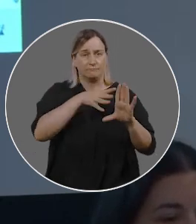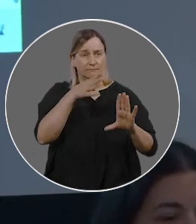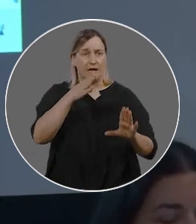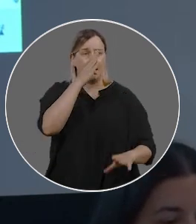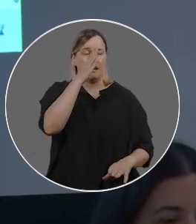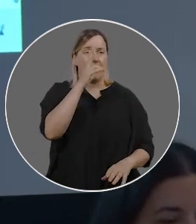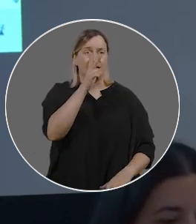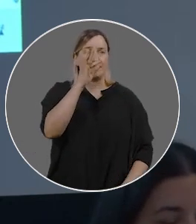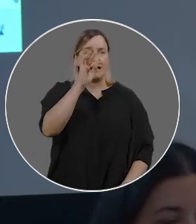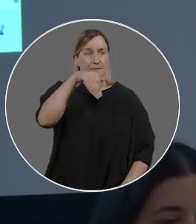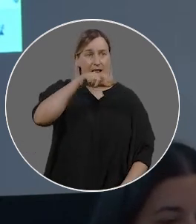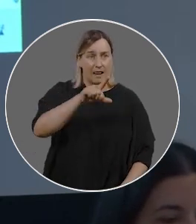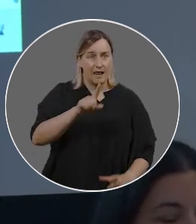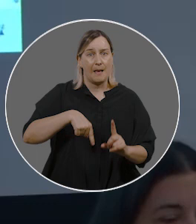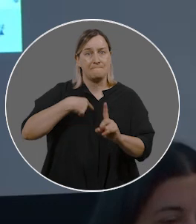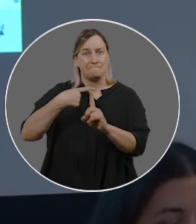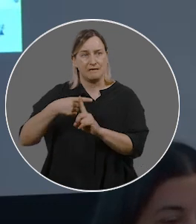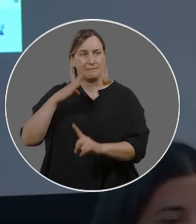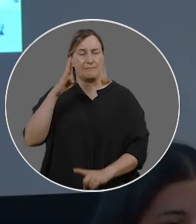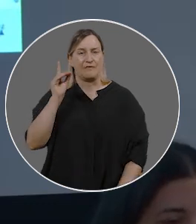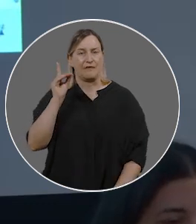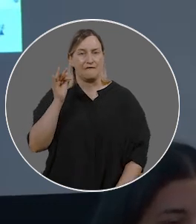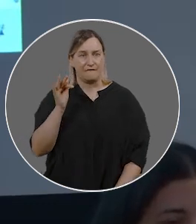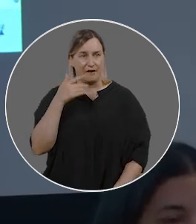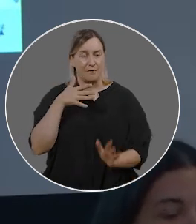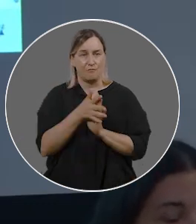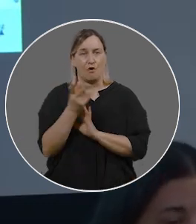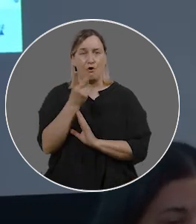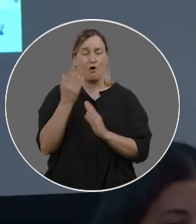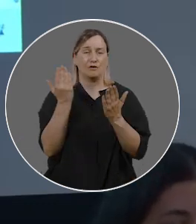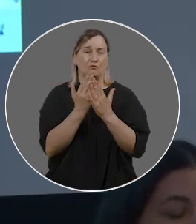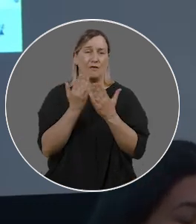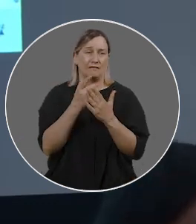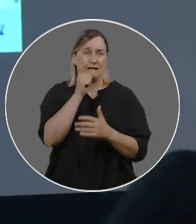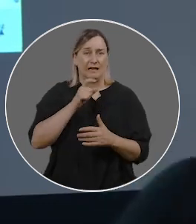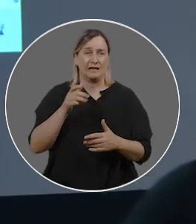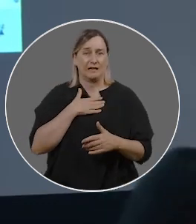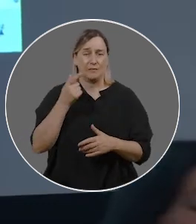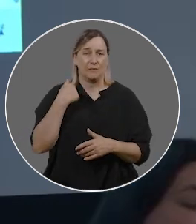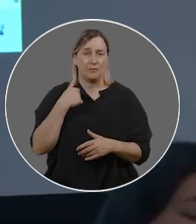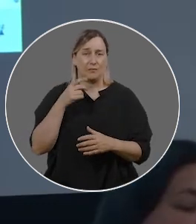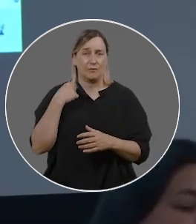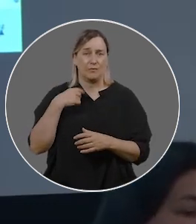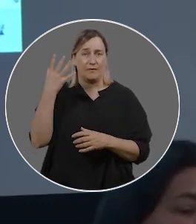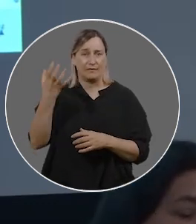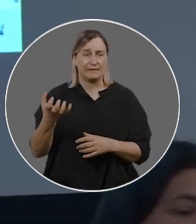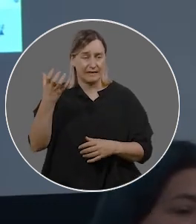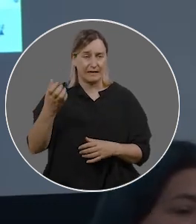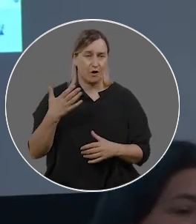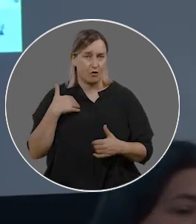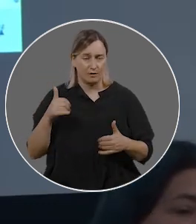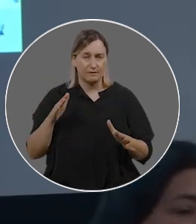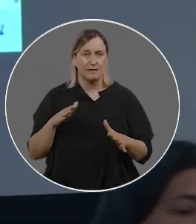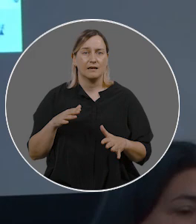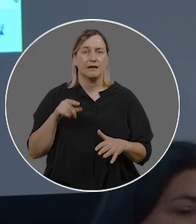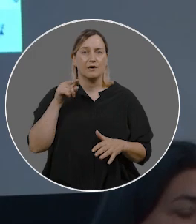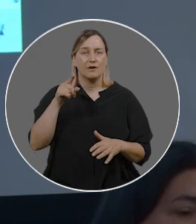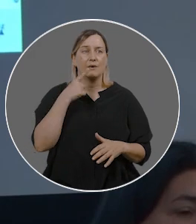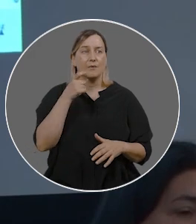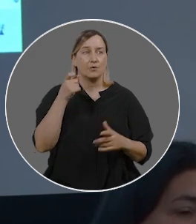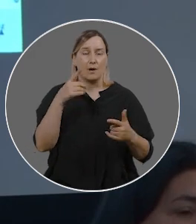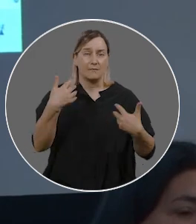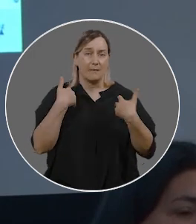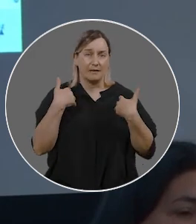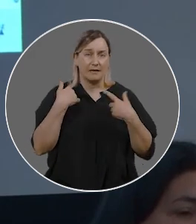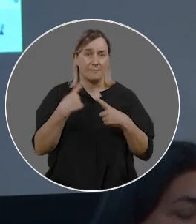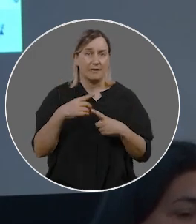i a més oferir el PDF perquè hi ha molts estudiants i molta gent que s'ho vol descarregar o imprimir i llavors no hauríem de patir perquè el PDF